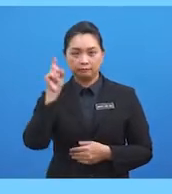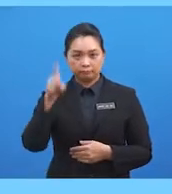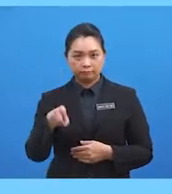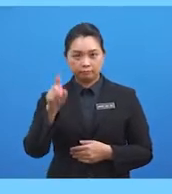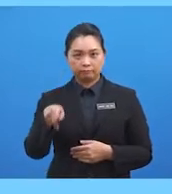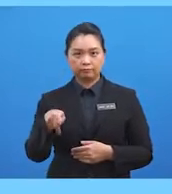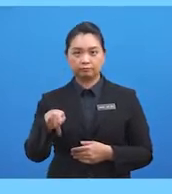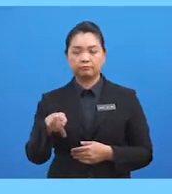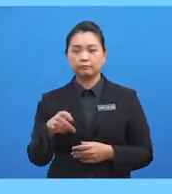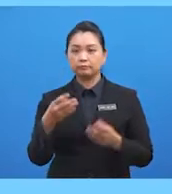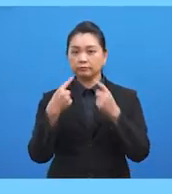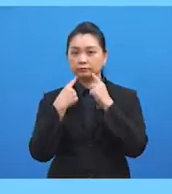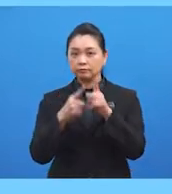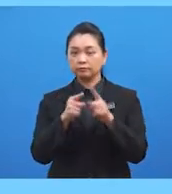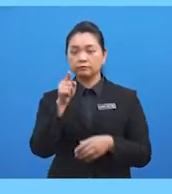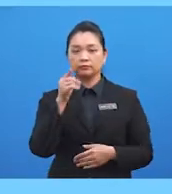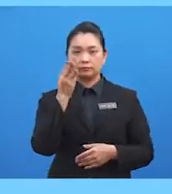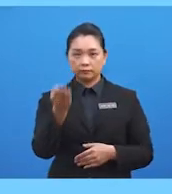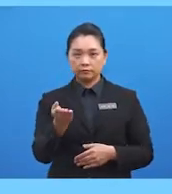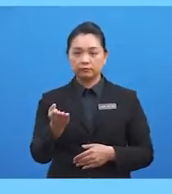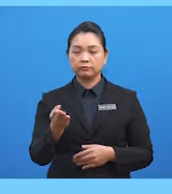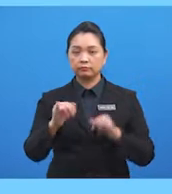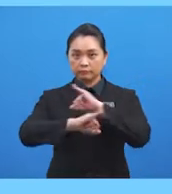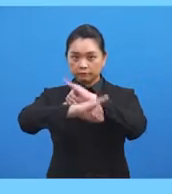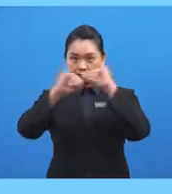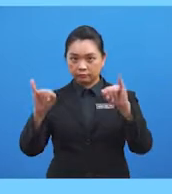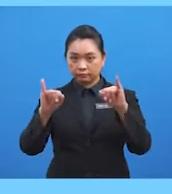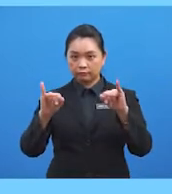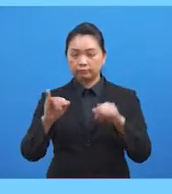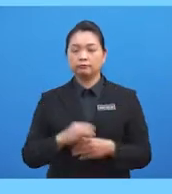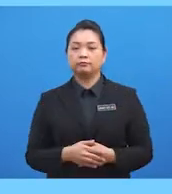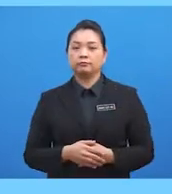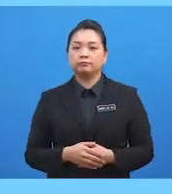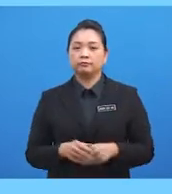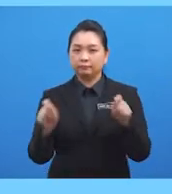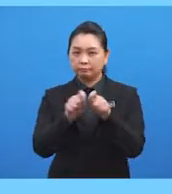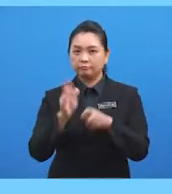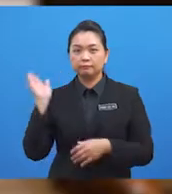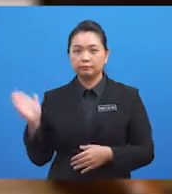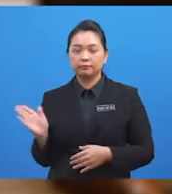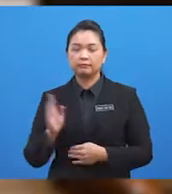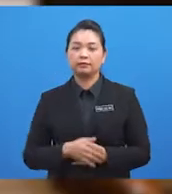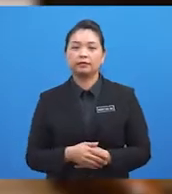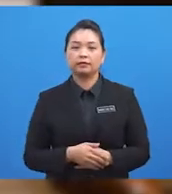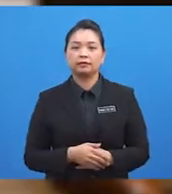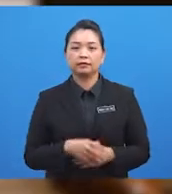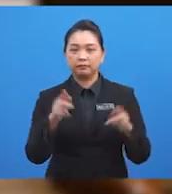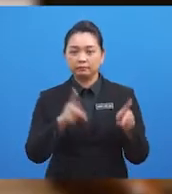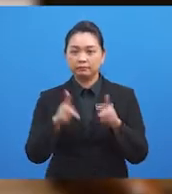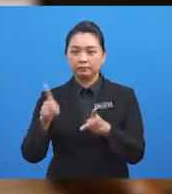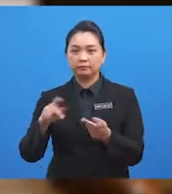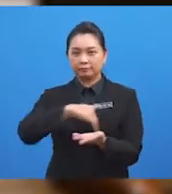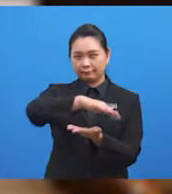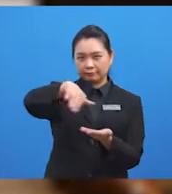Pastikan jawapan kamu terang dan jelas seperti contoh yang ditunjukkan. Pelajar-pelajar